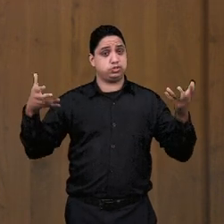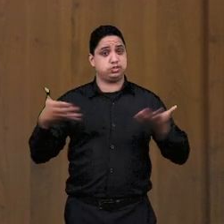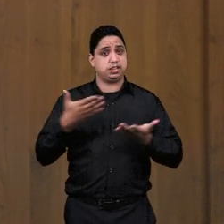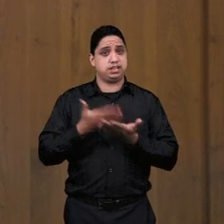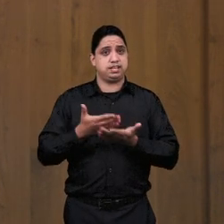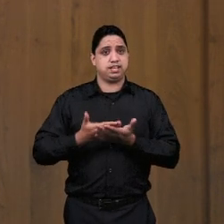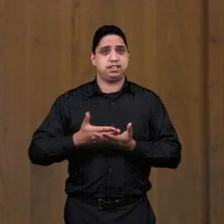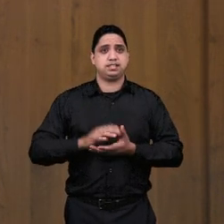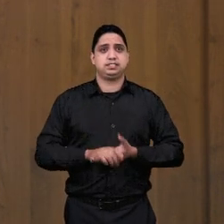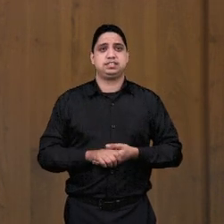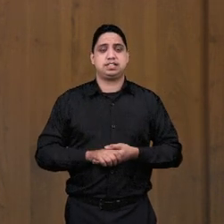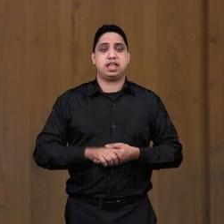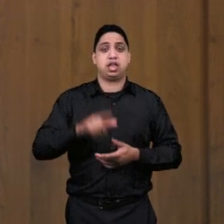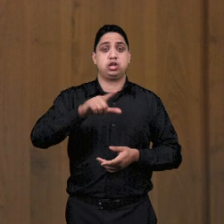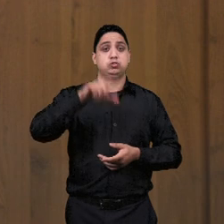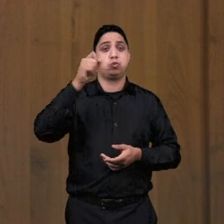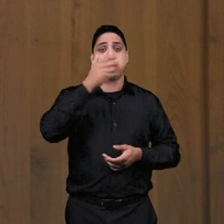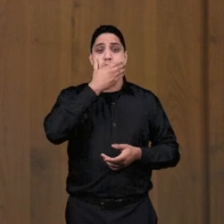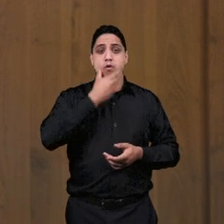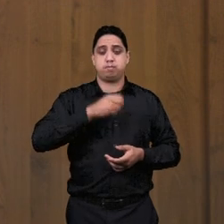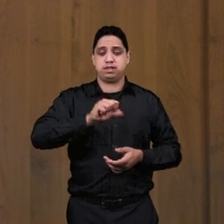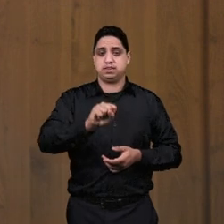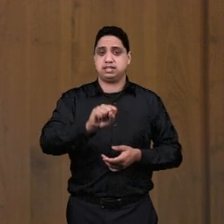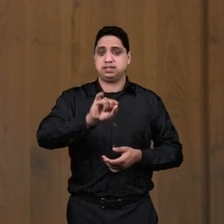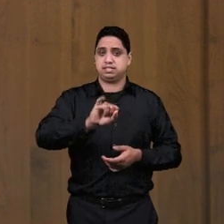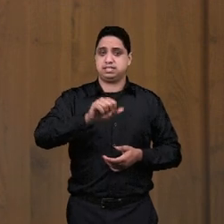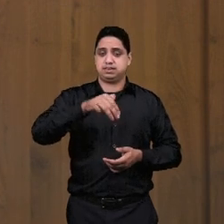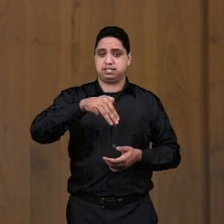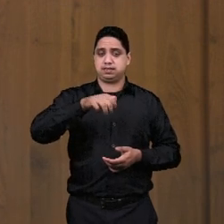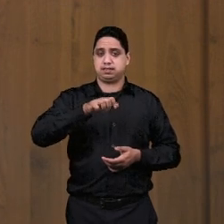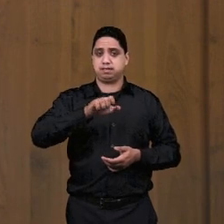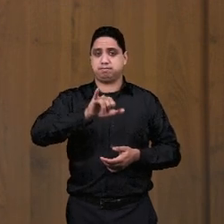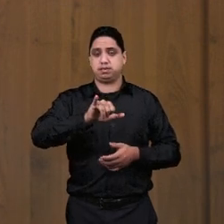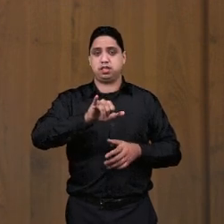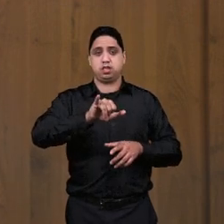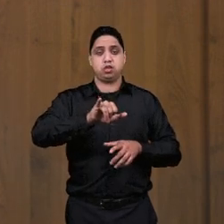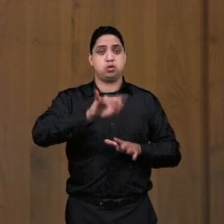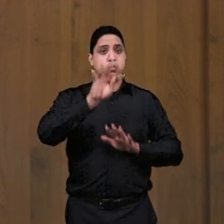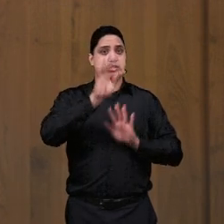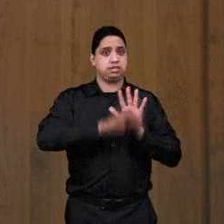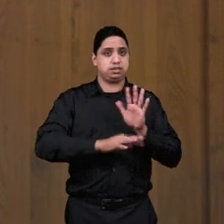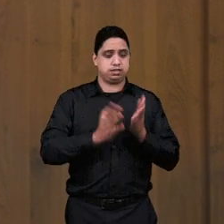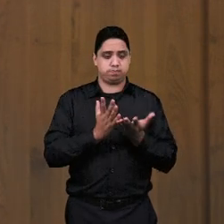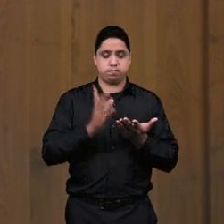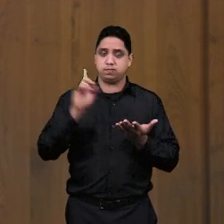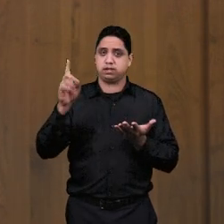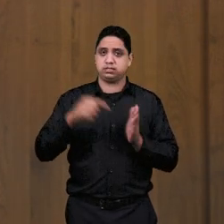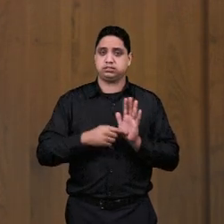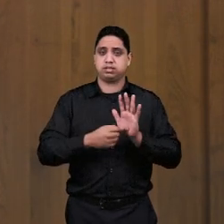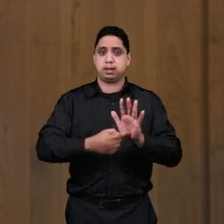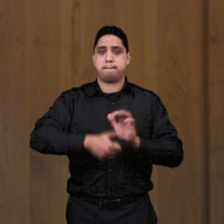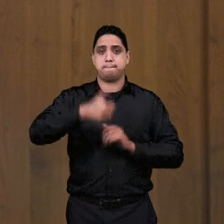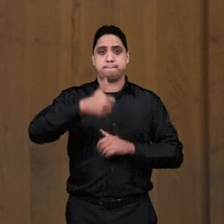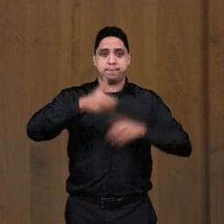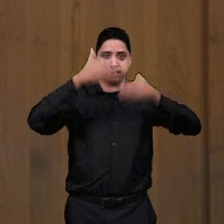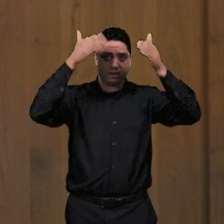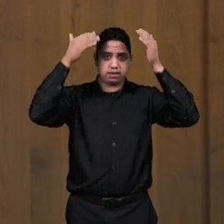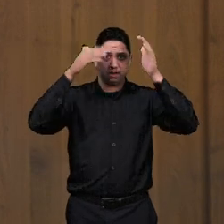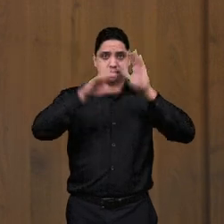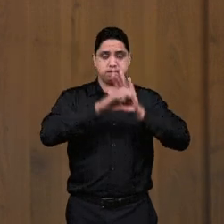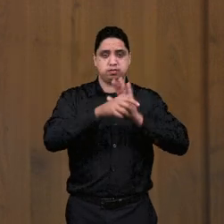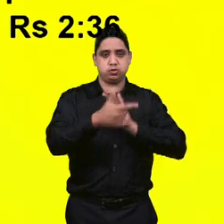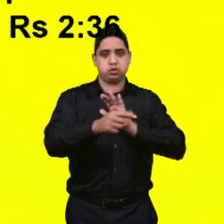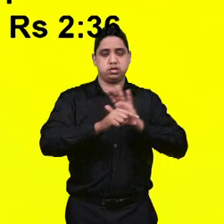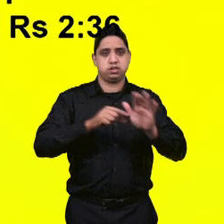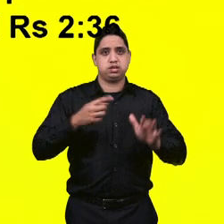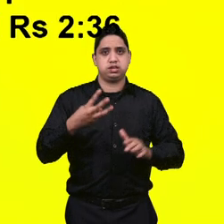choix de Siméi. Le texte que nous avons lire se trouve dans nos Bibles, dans le livre de 1 Roi 2,36, qui nous dit: Après,